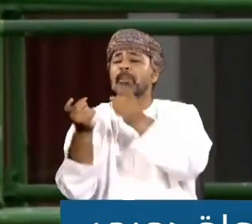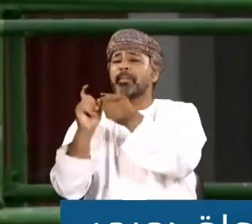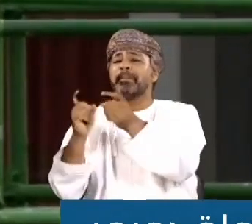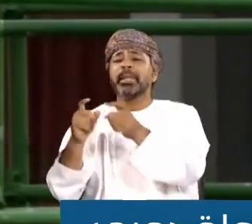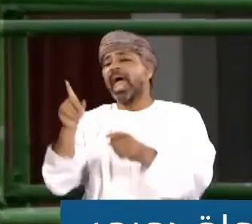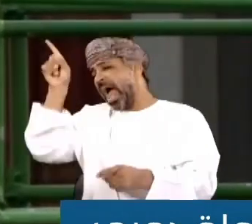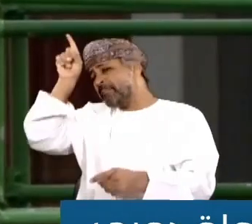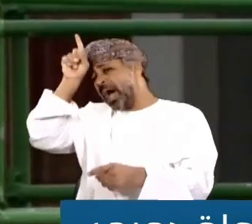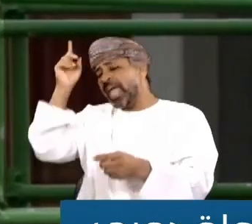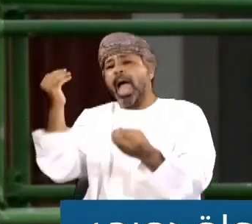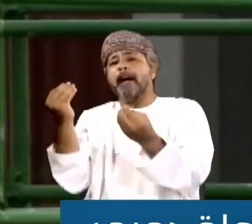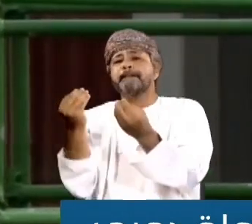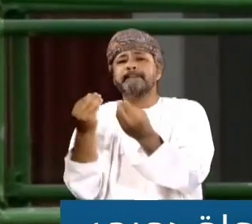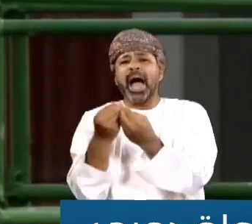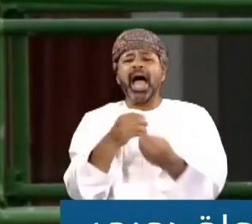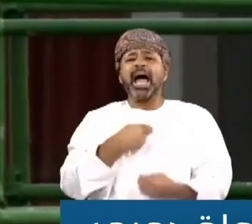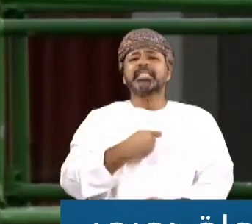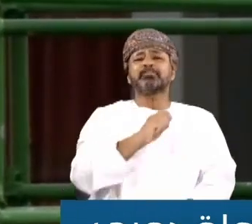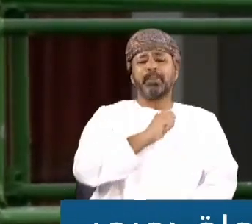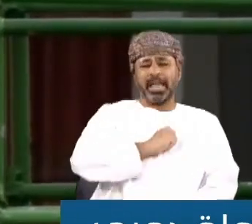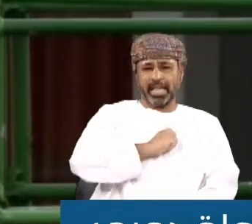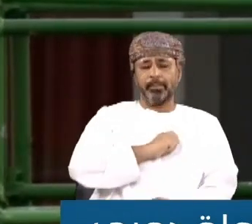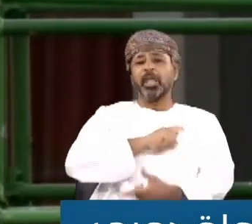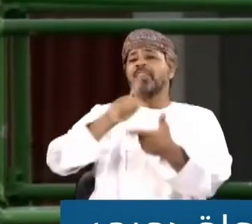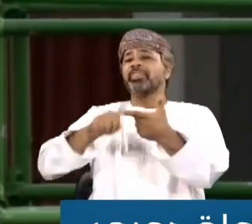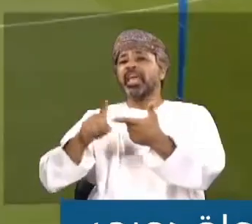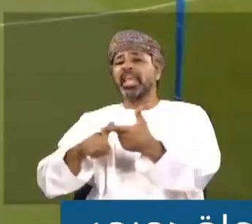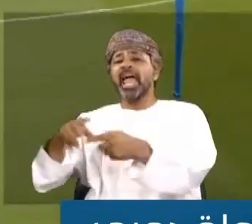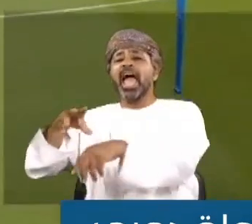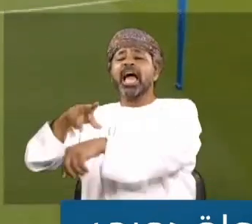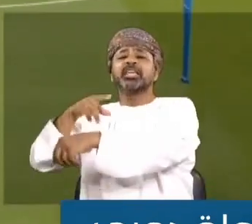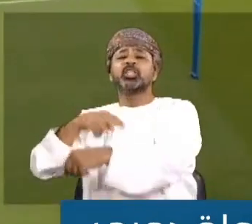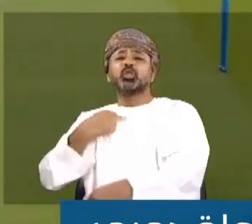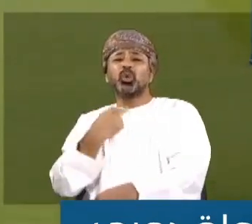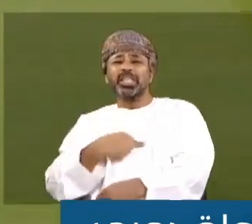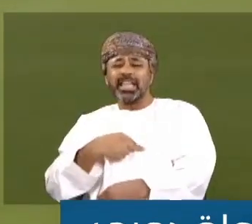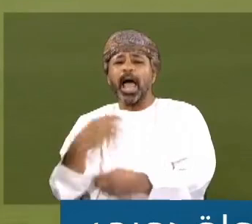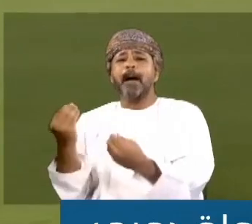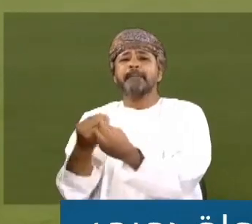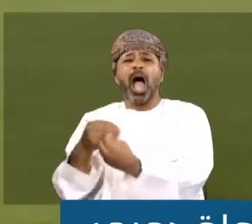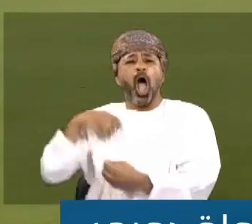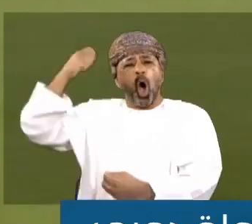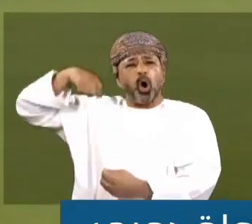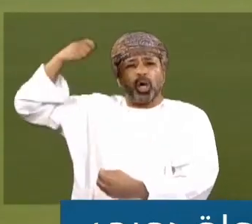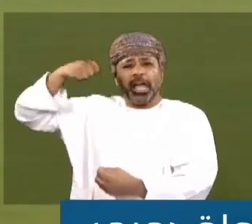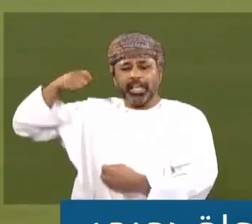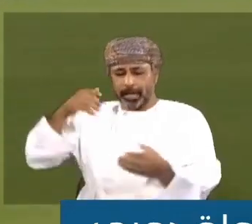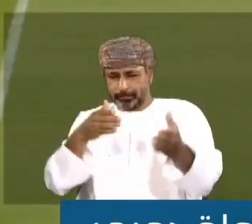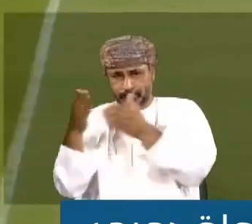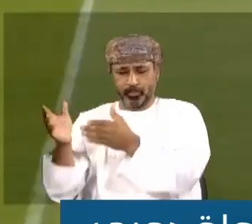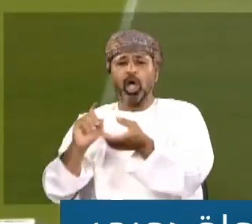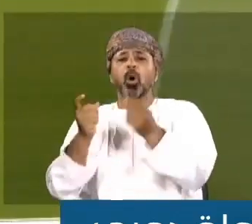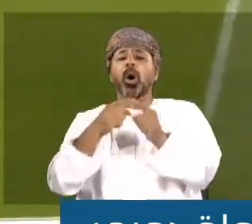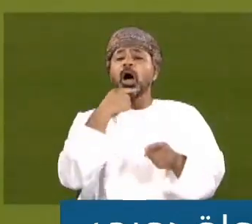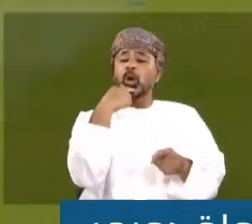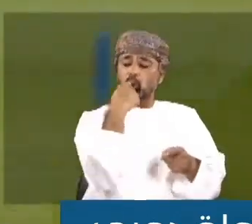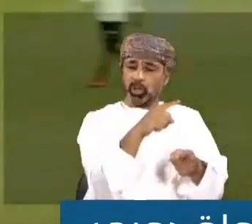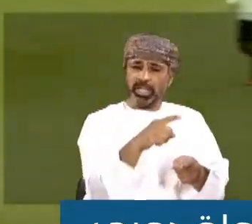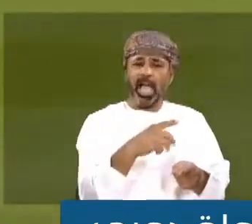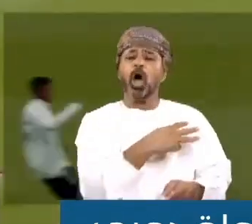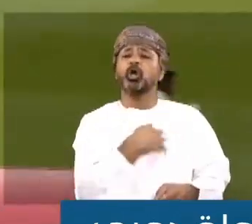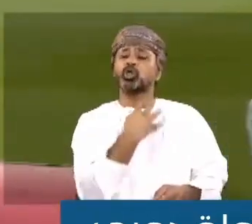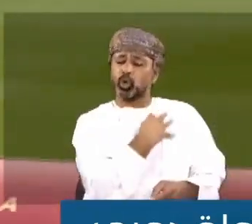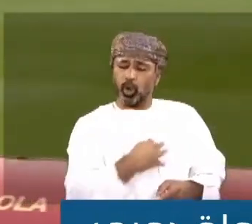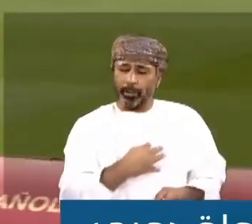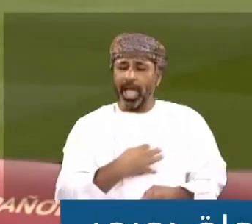المنتخب الألماني مع نظيره الإسباني، فيما يحل السويسري ضيفا على الأوكراني، وتلعب روسيا أمام صربيا،